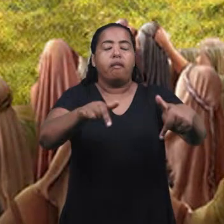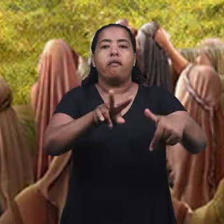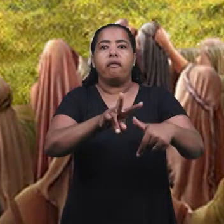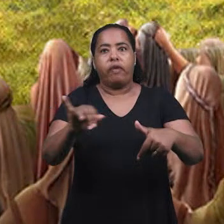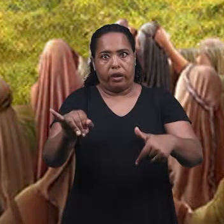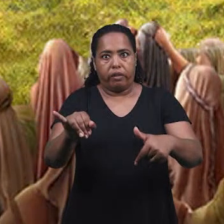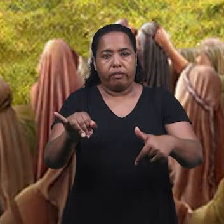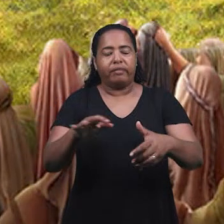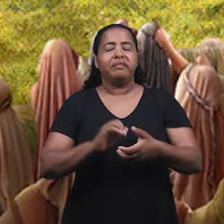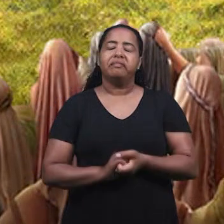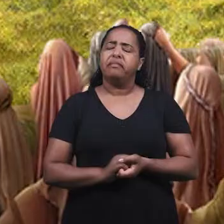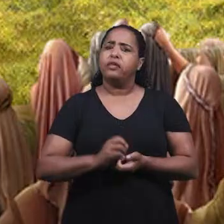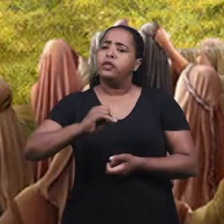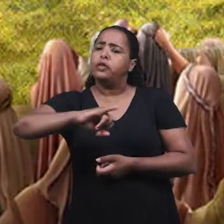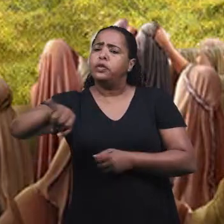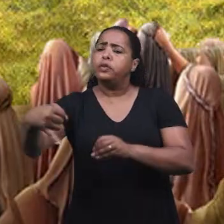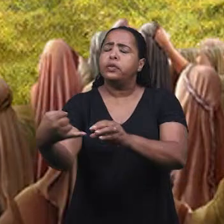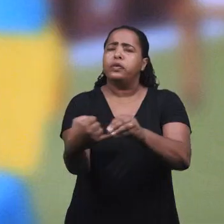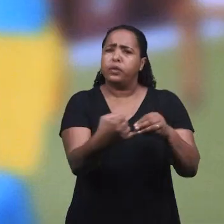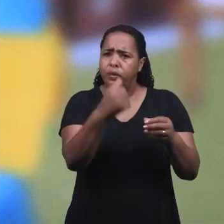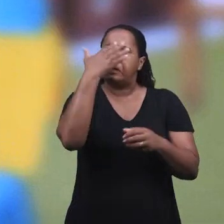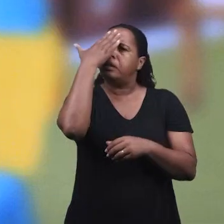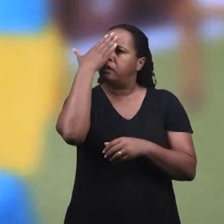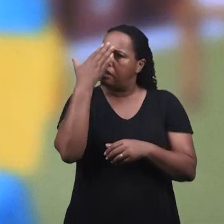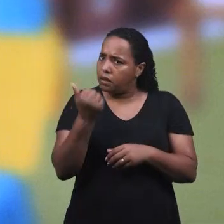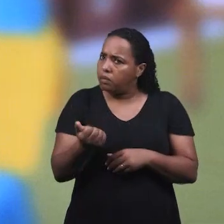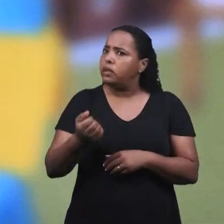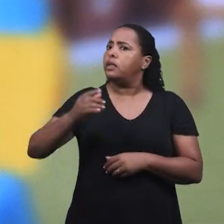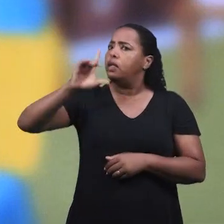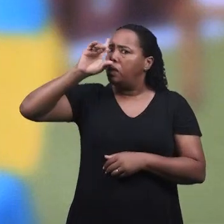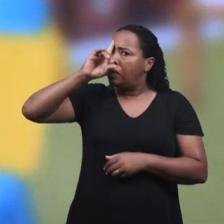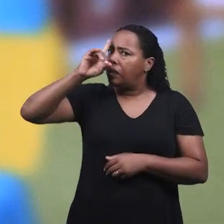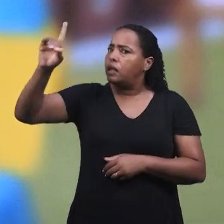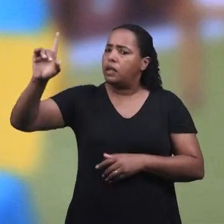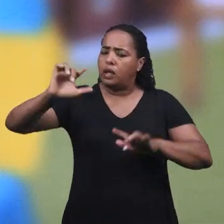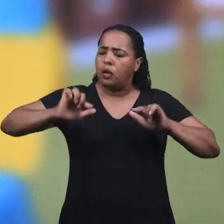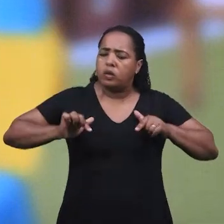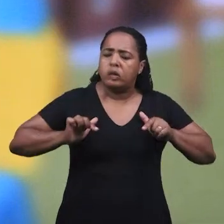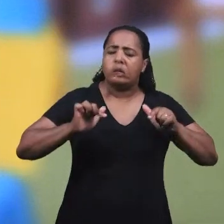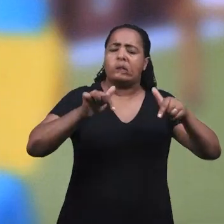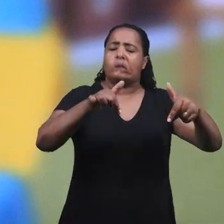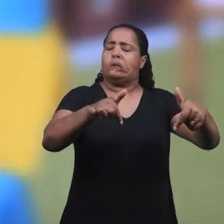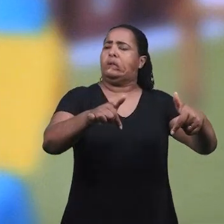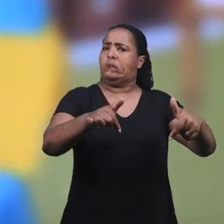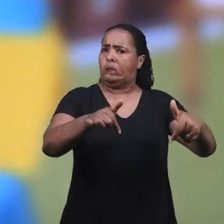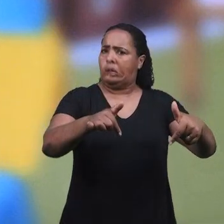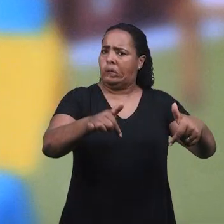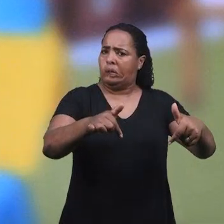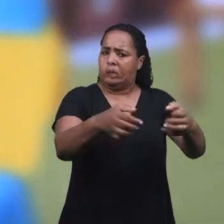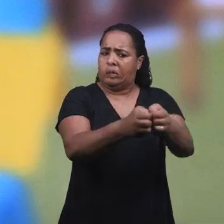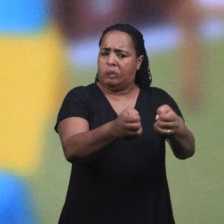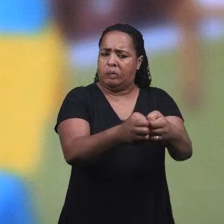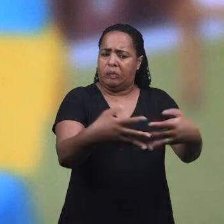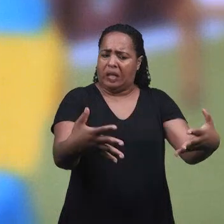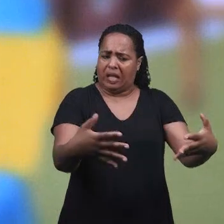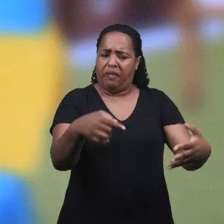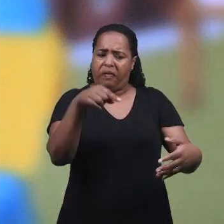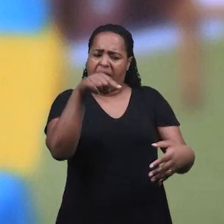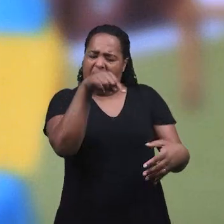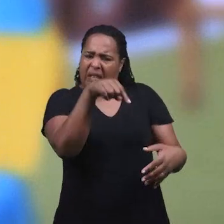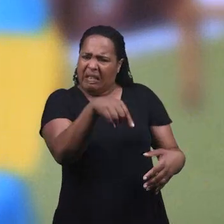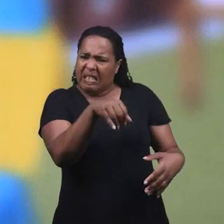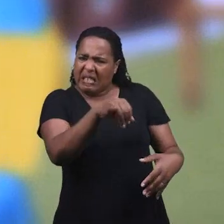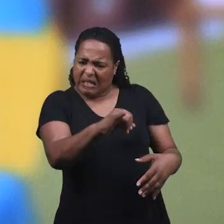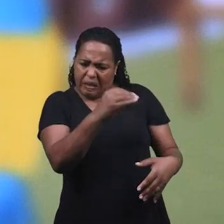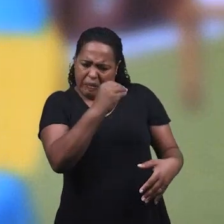vous. Josué, il savait que Dieu, il ne se manifeste pas, Dieu ne perd pas ses merveilles